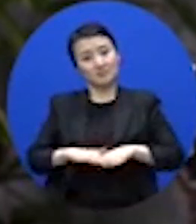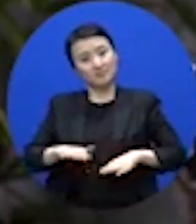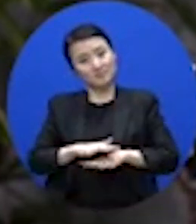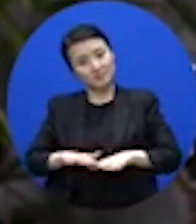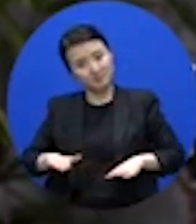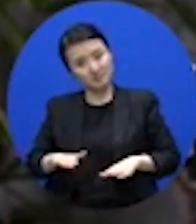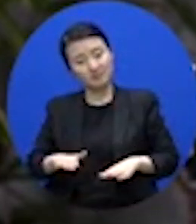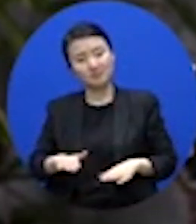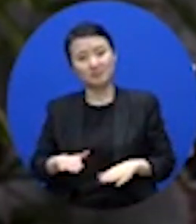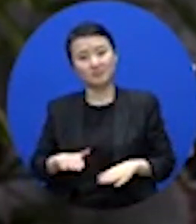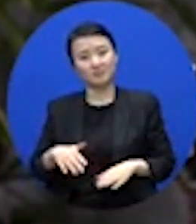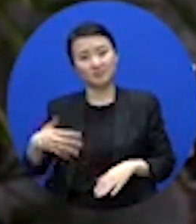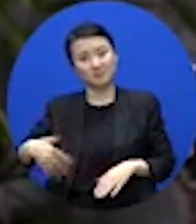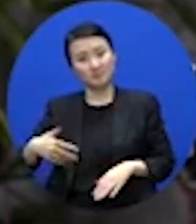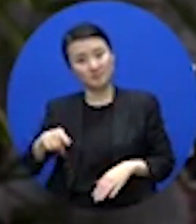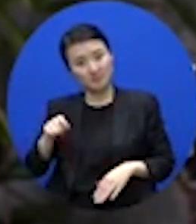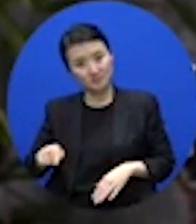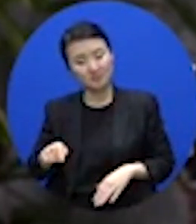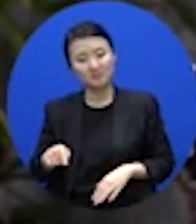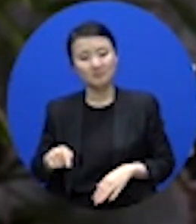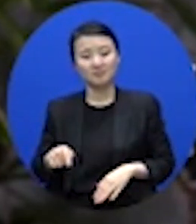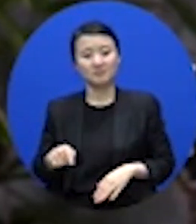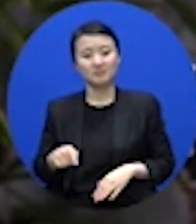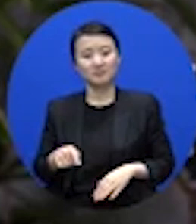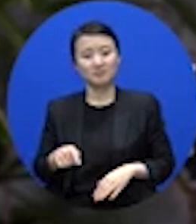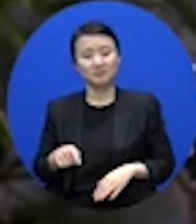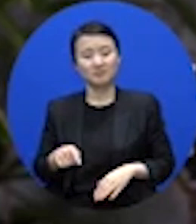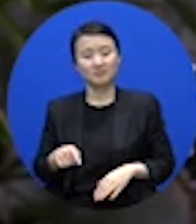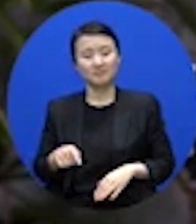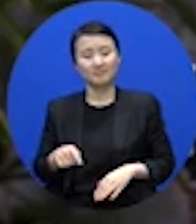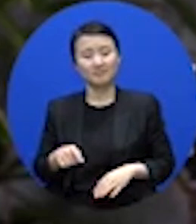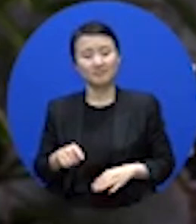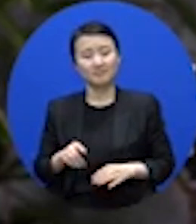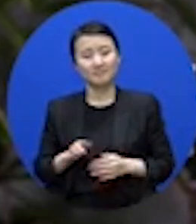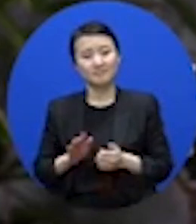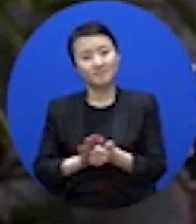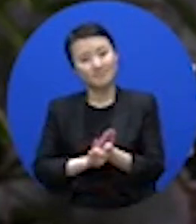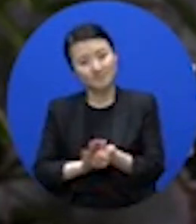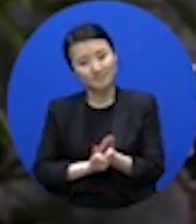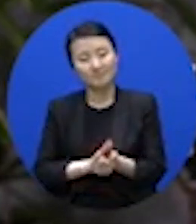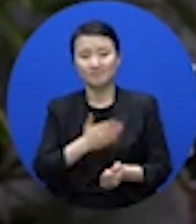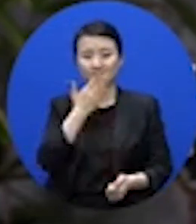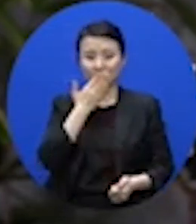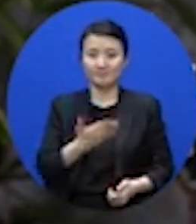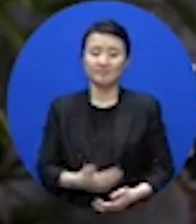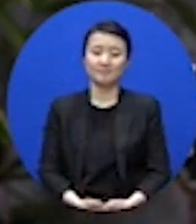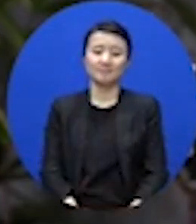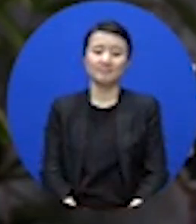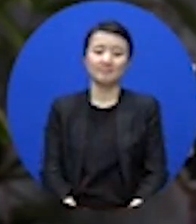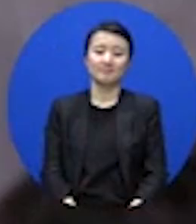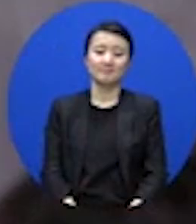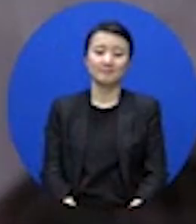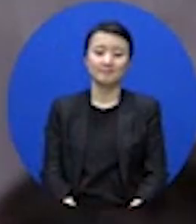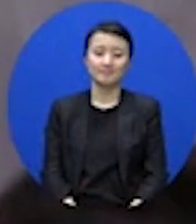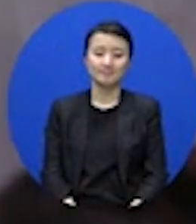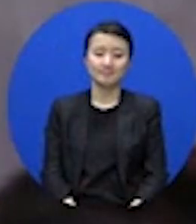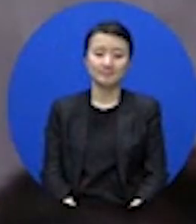않은 것들 이런 것들을 보나마 줄 수 있다라는 거죠. 자 그래서